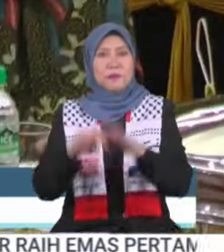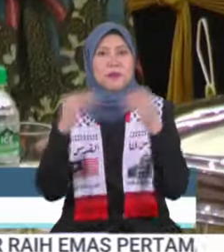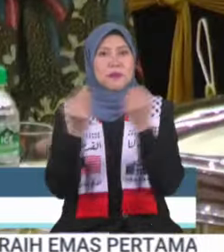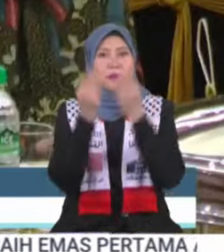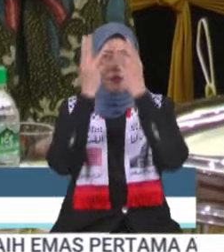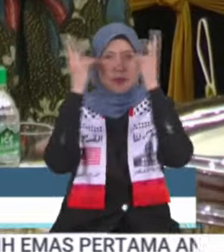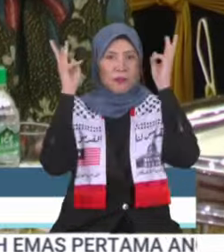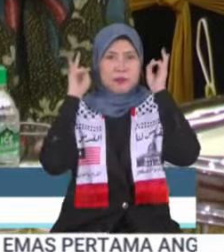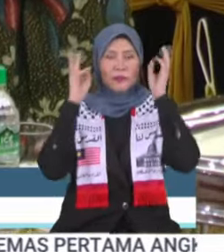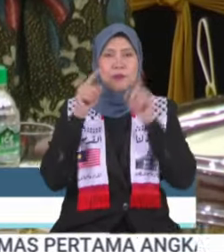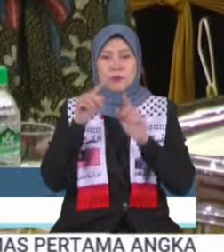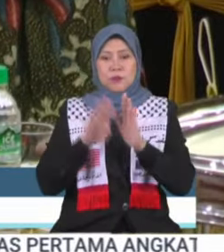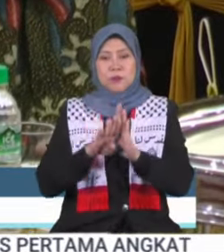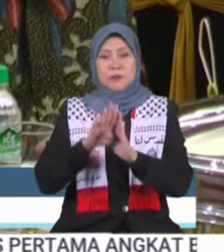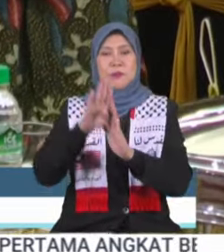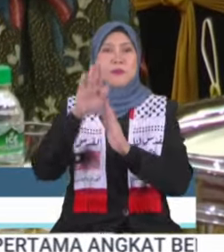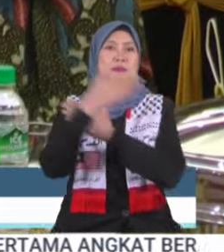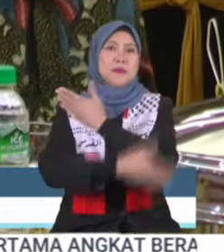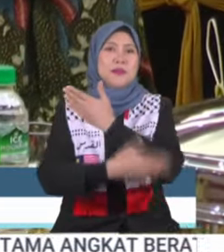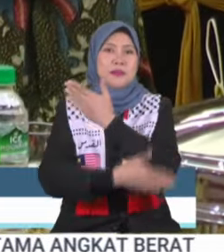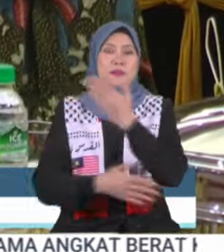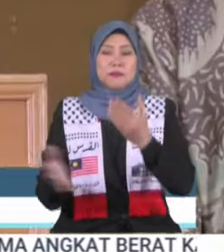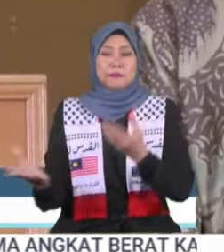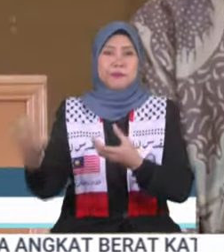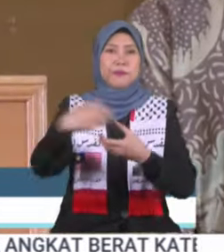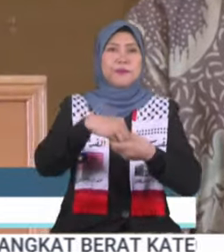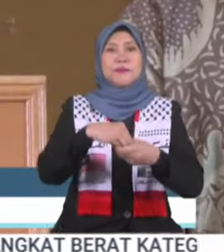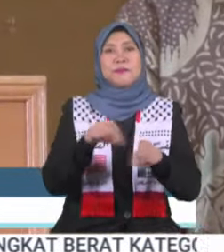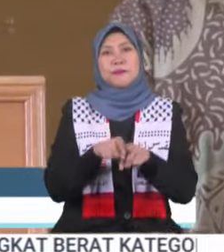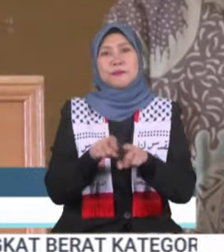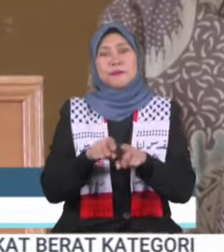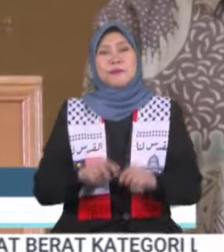asli dalam arus pembangunan negara.